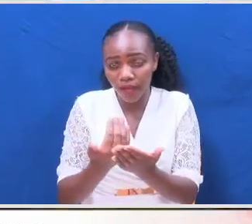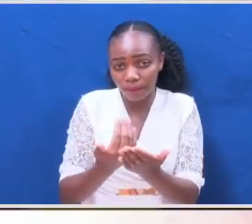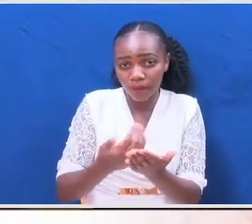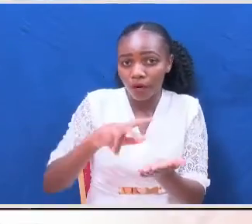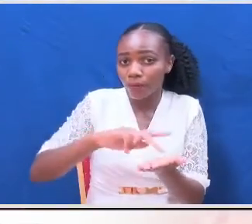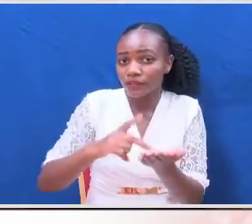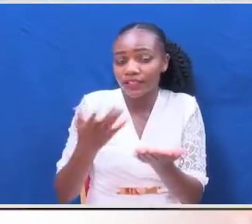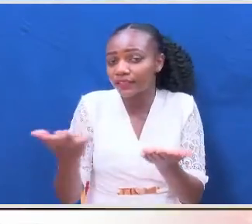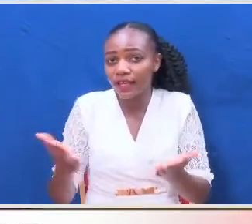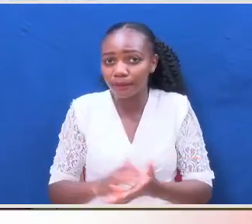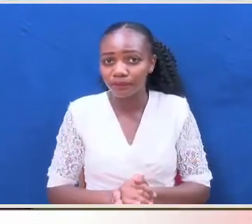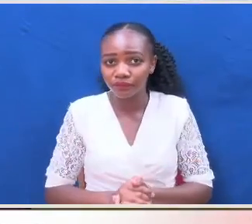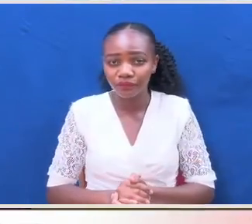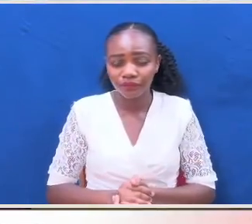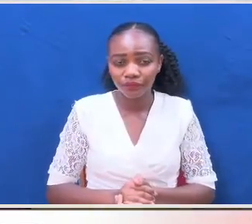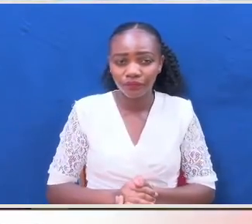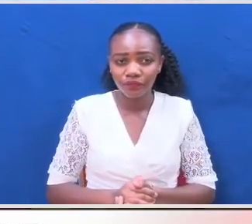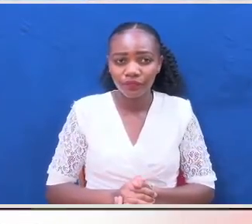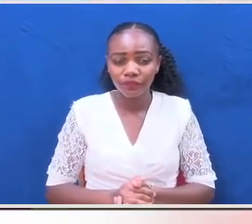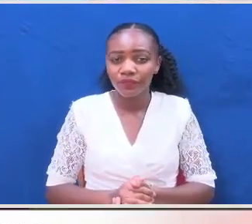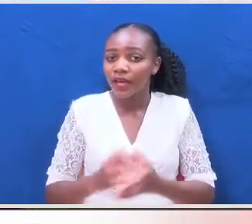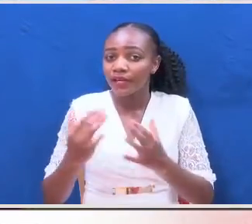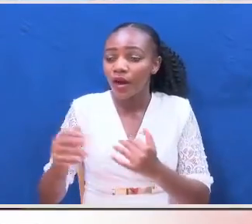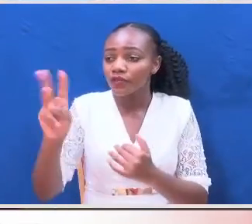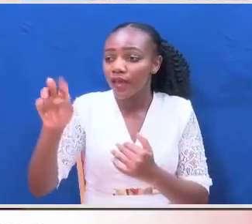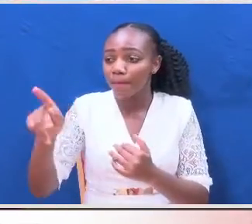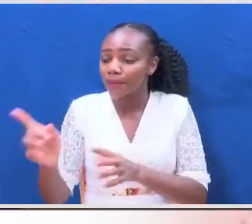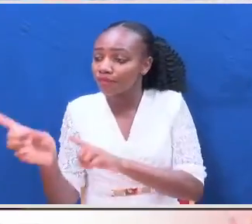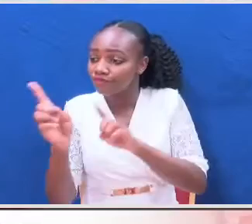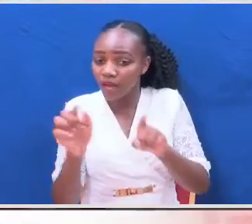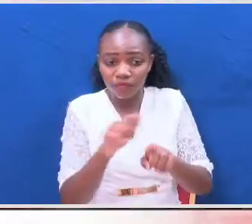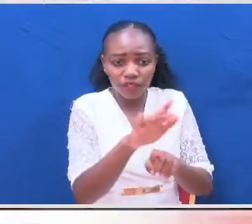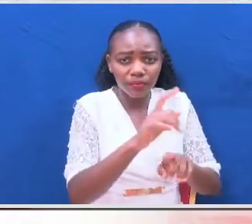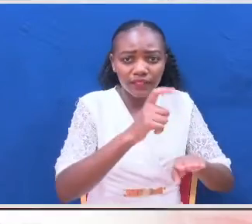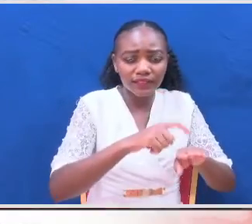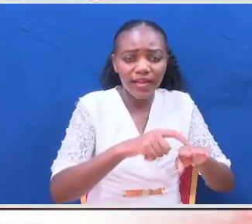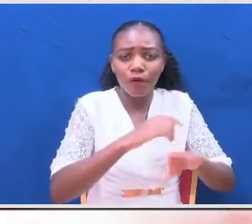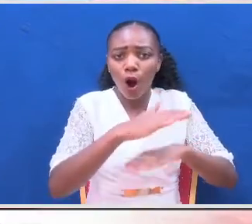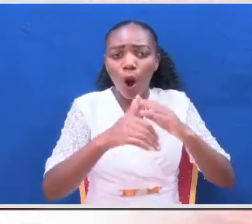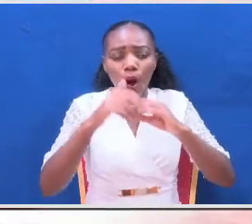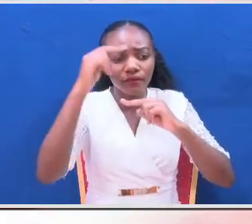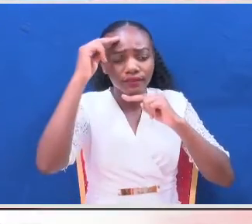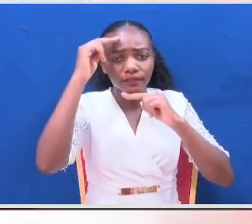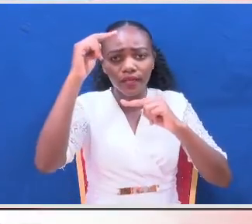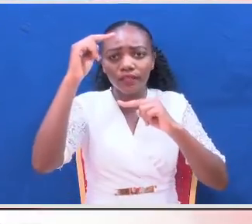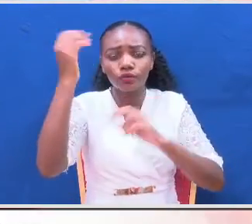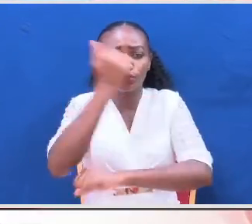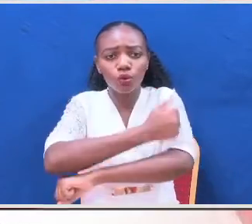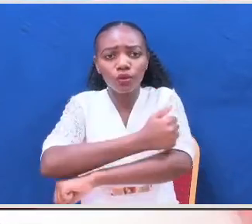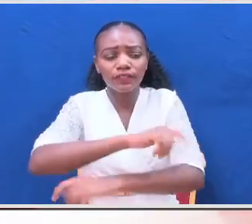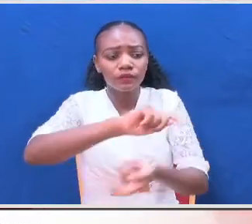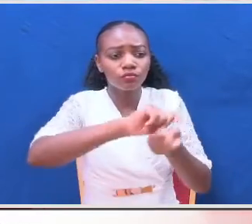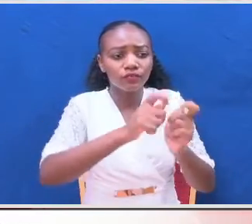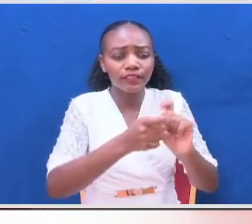hilo. Aliingia hapa wakati ambapo shule zote za secondary school zilikuwa